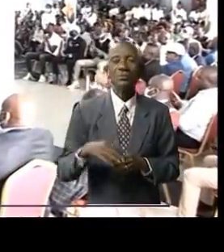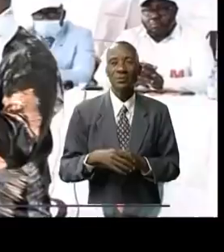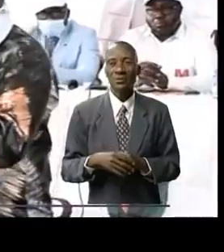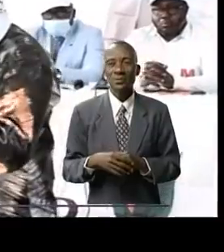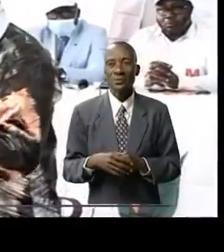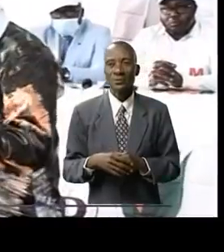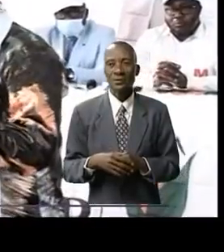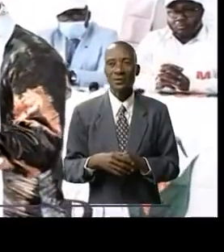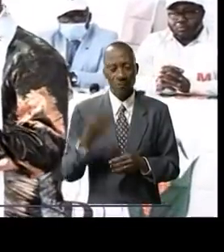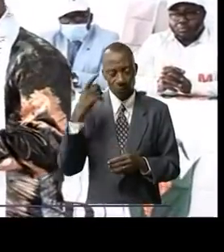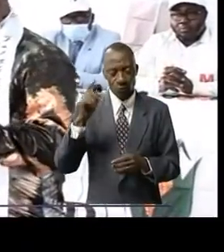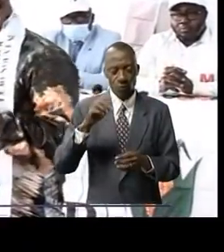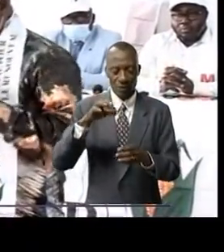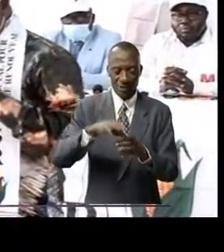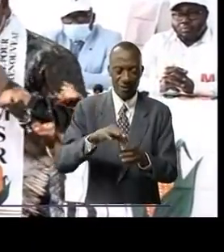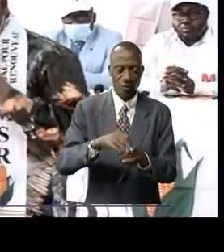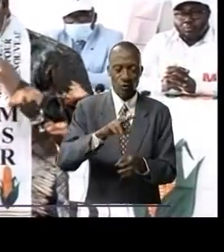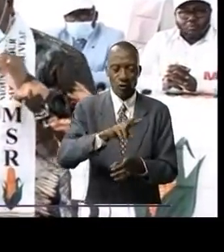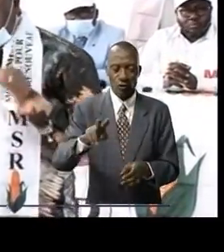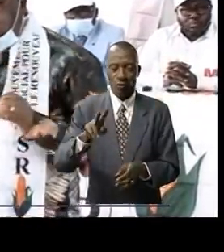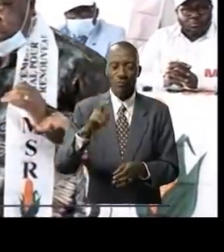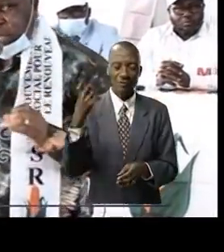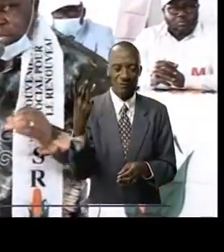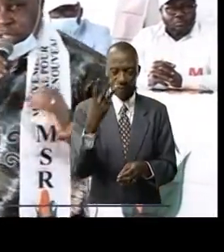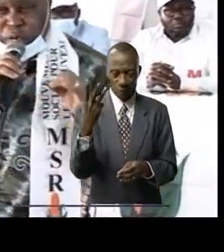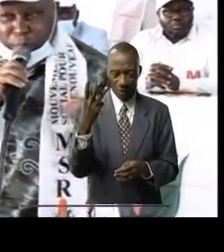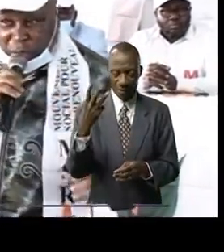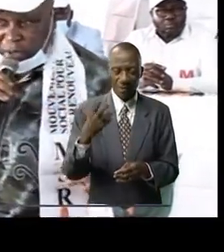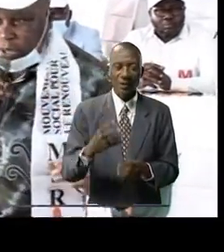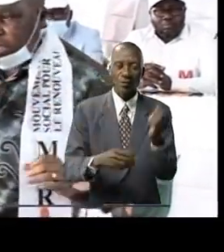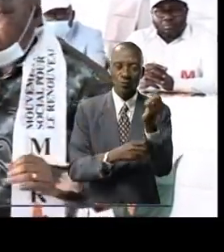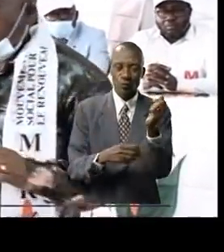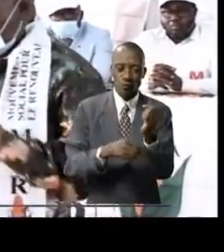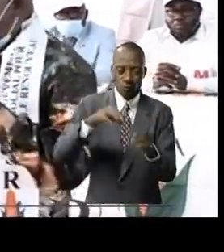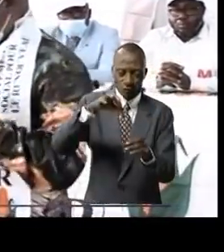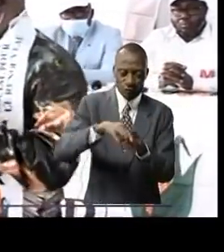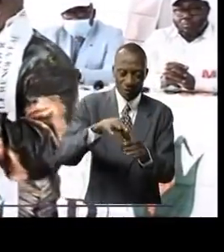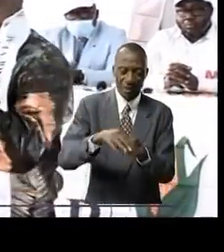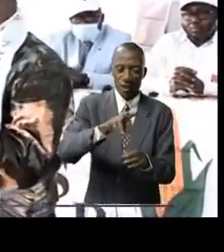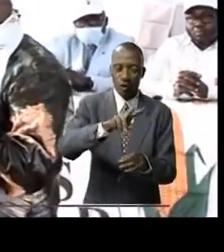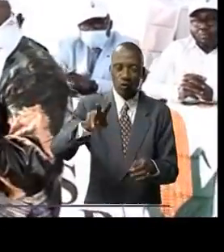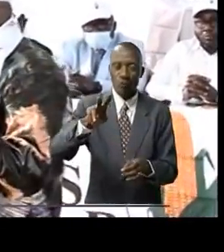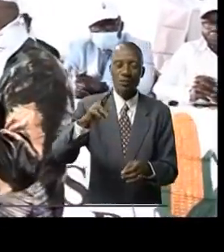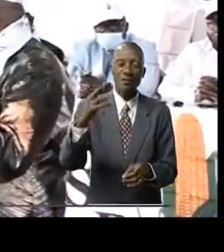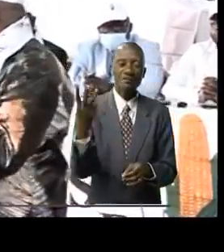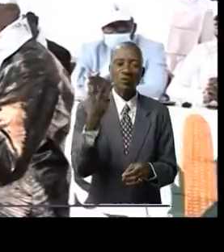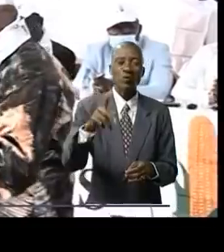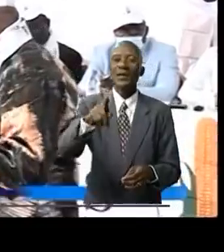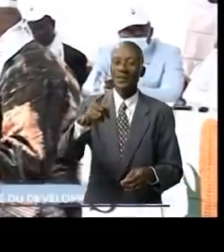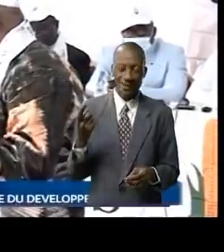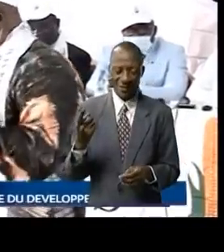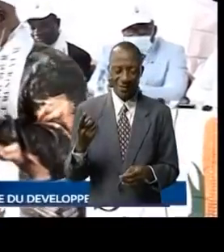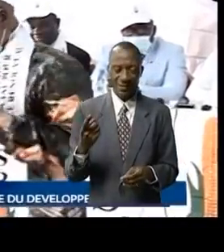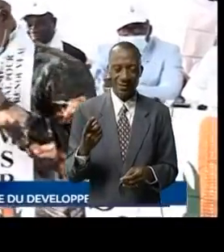de 2023, c'est Félix Antoine Tshisekedi Tshilombo qui est le seul,